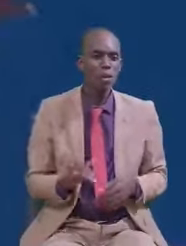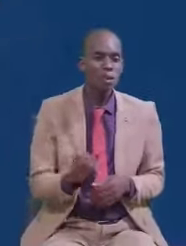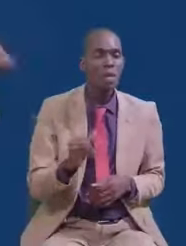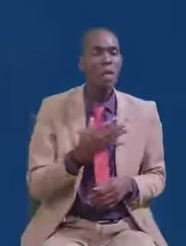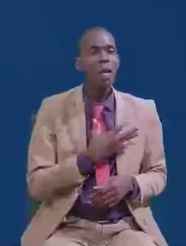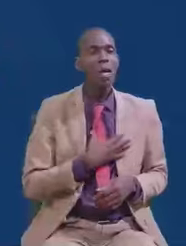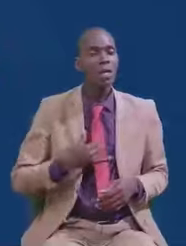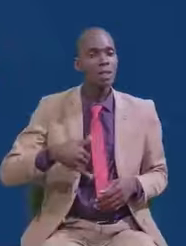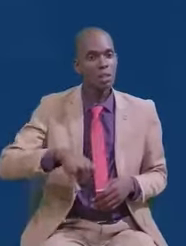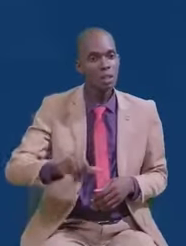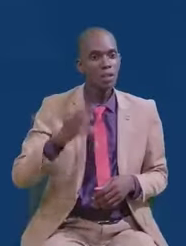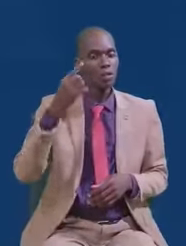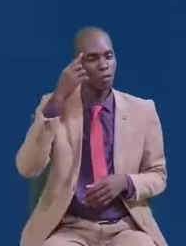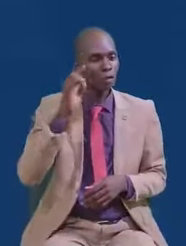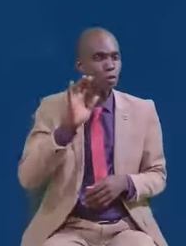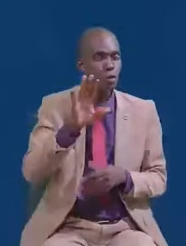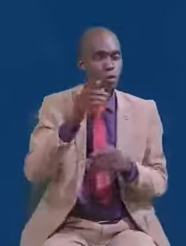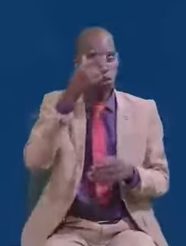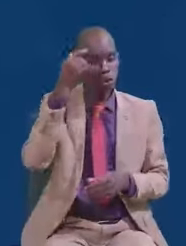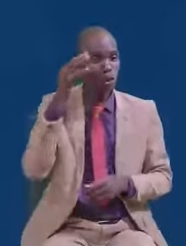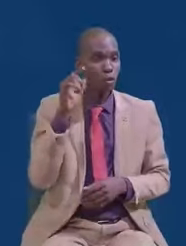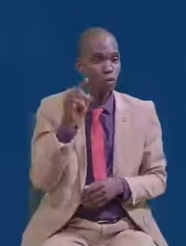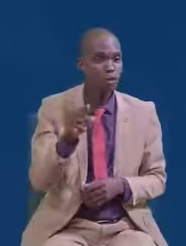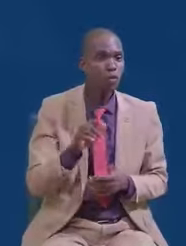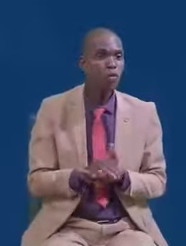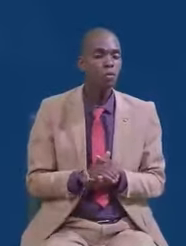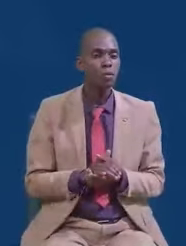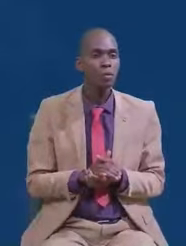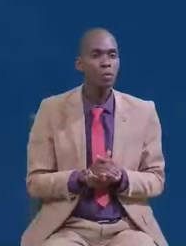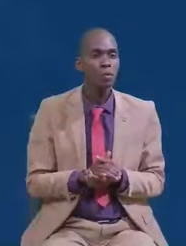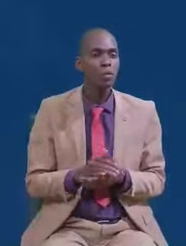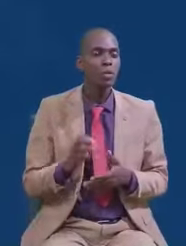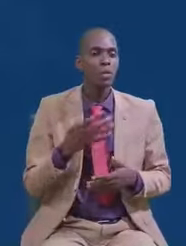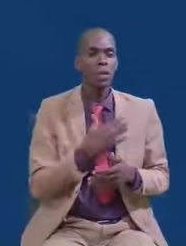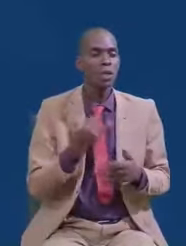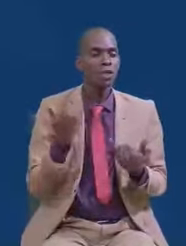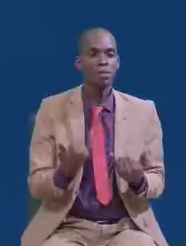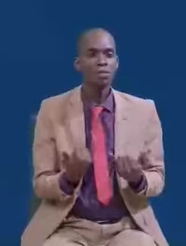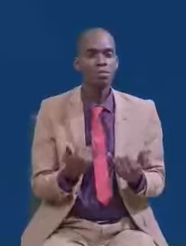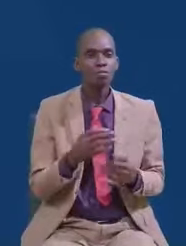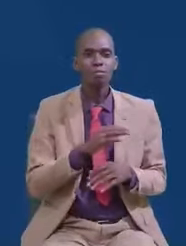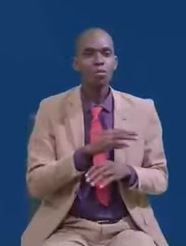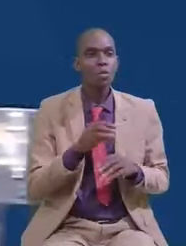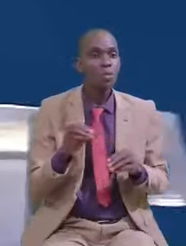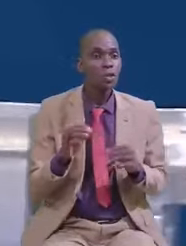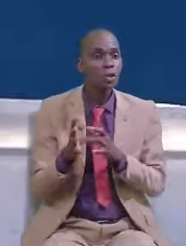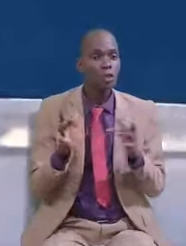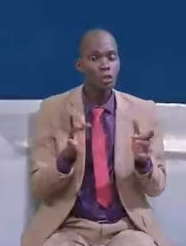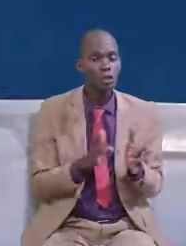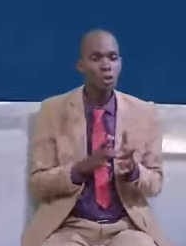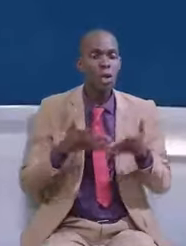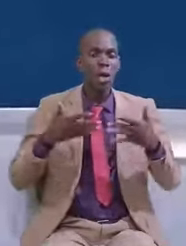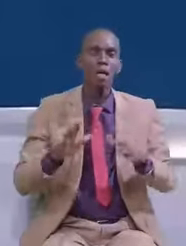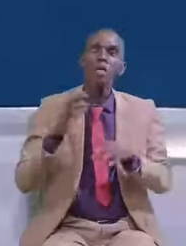Cependant, à cause de vous, il s'est laissé dédaigner, mépriser. Il était rejeté.